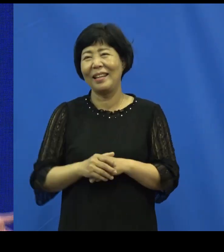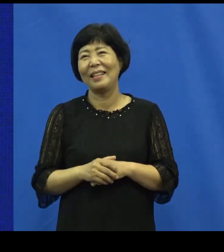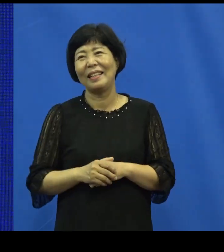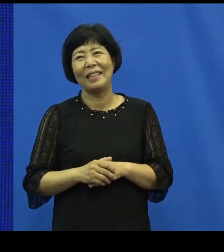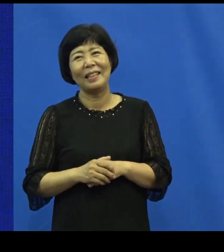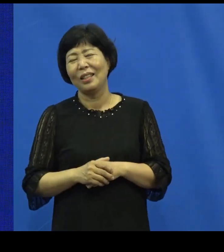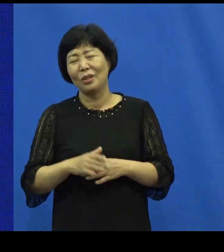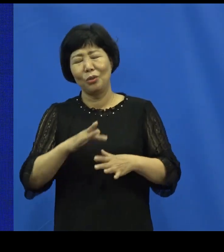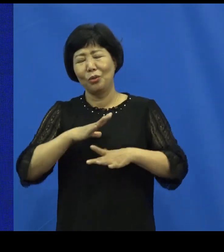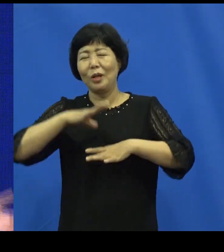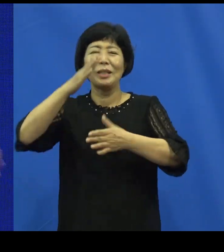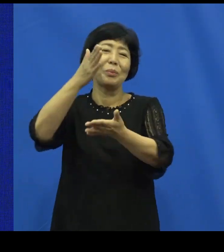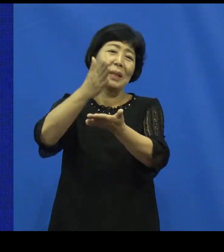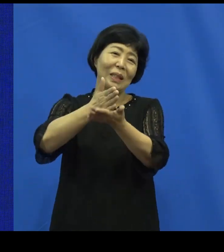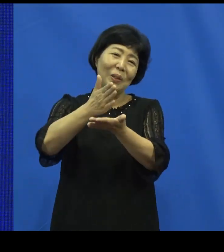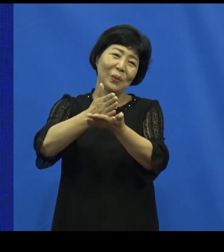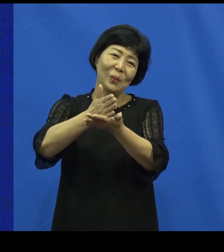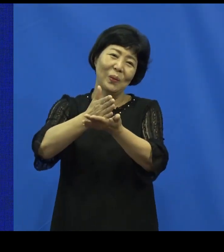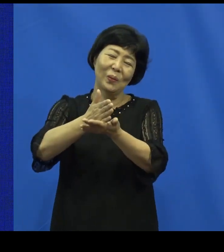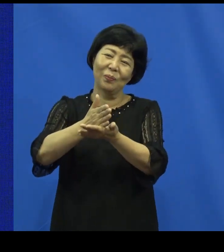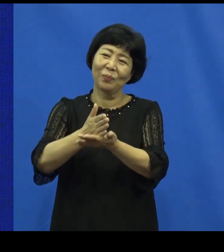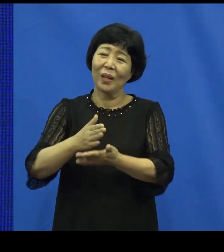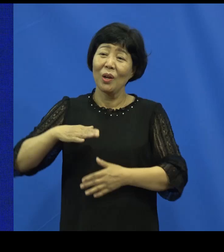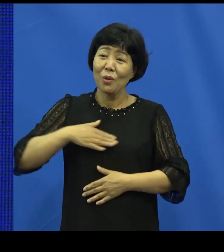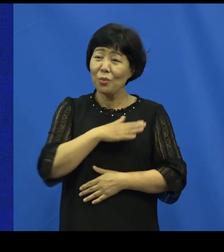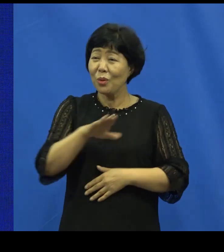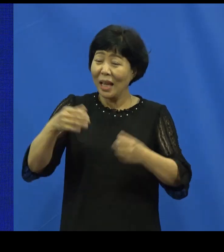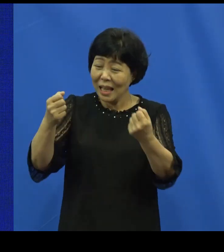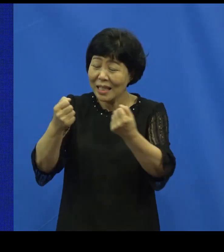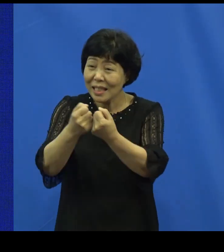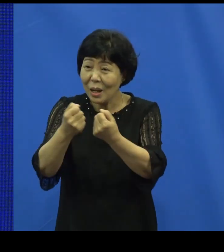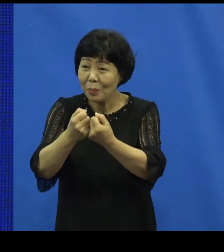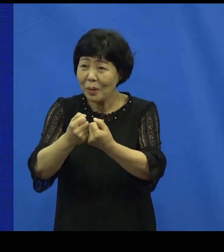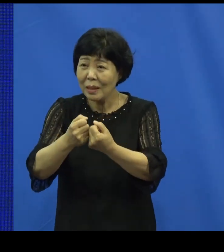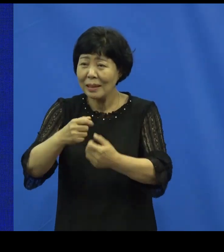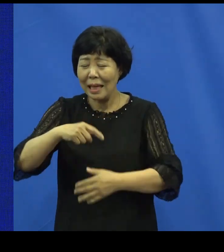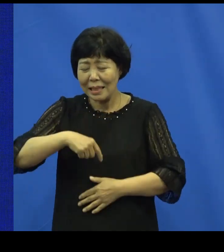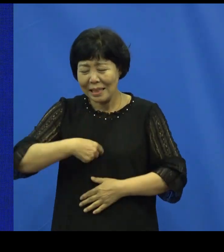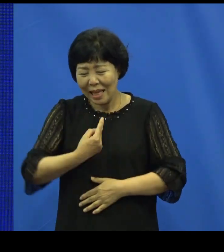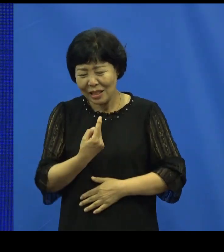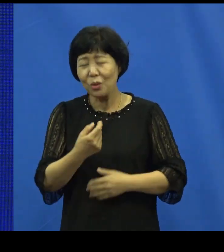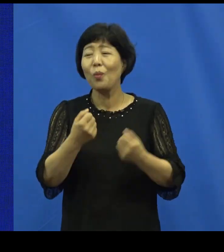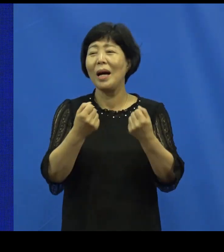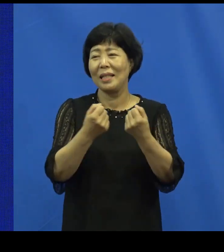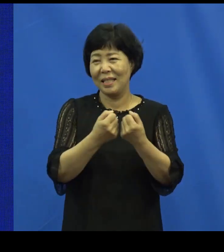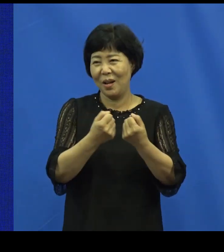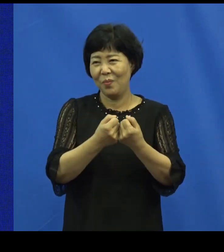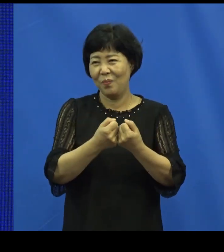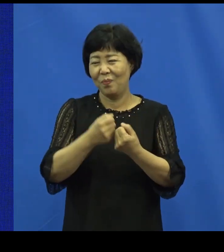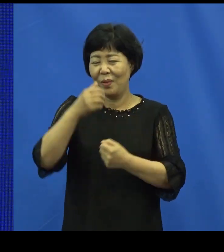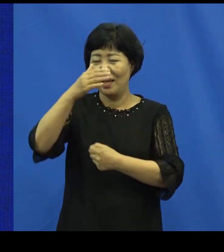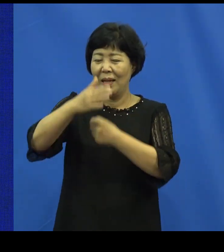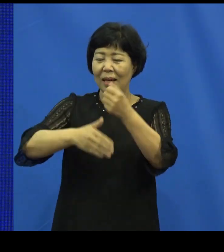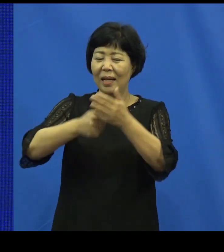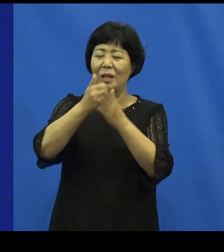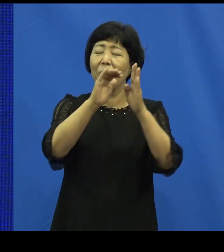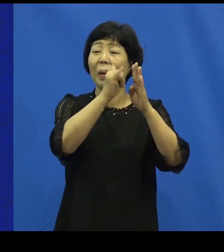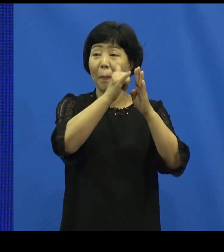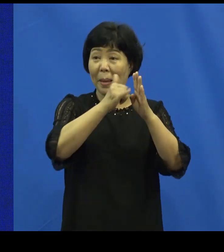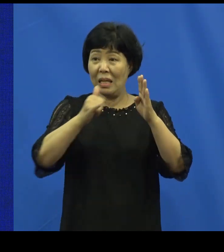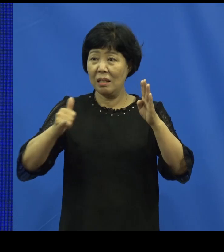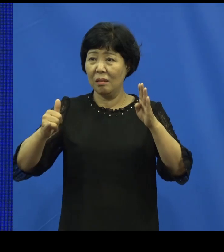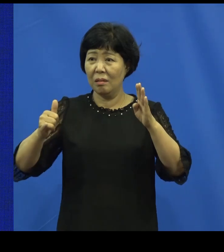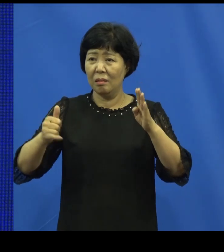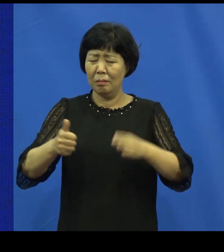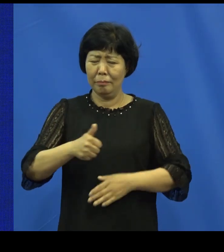인하여 두려워하지 마시고, 우리의 싸움은 대적이 아니라 우리 자신과의 싸움이요, 내가 하나님의 백성으로서의 스탠스를 유지하는